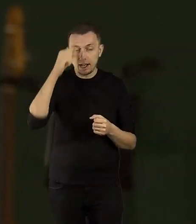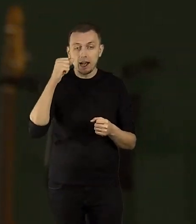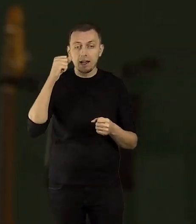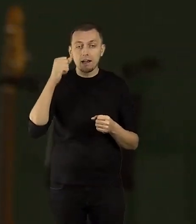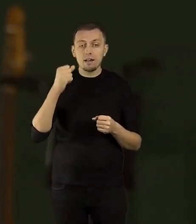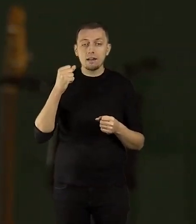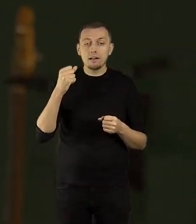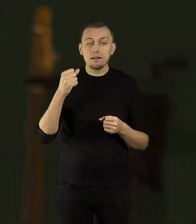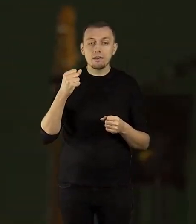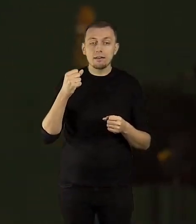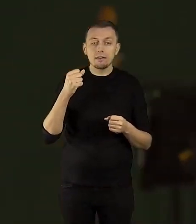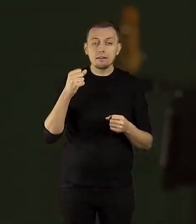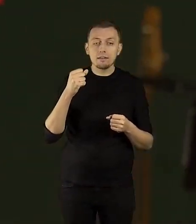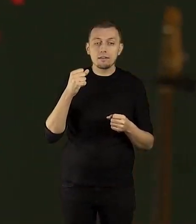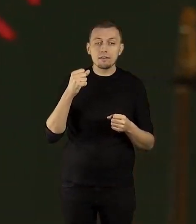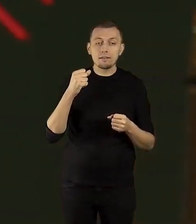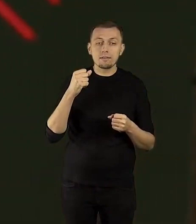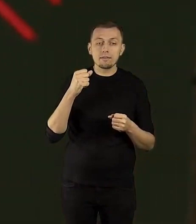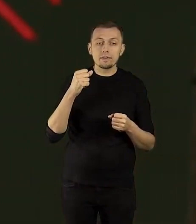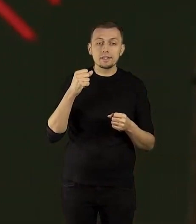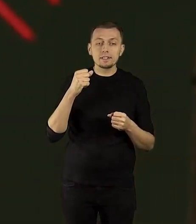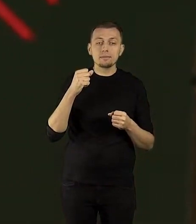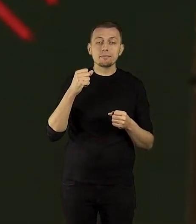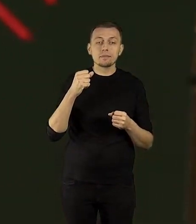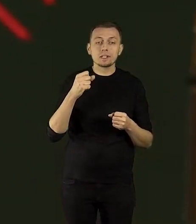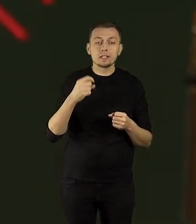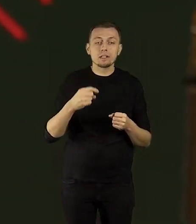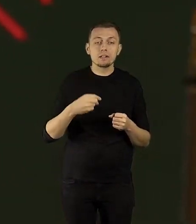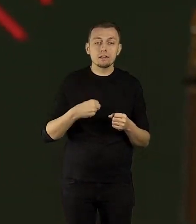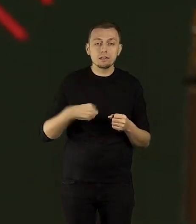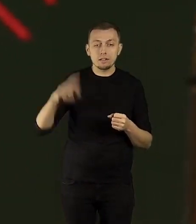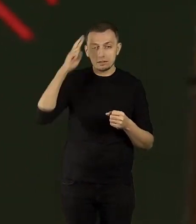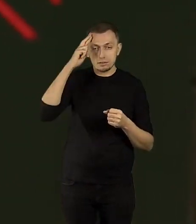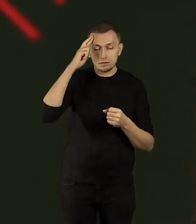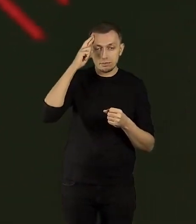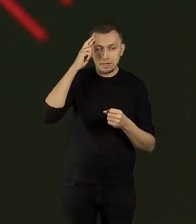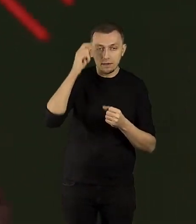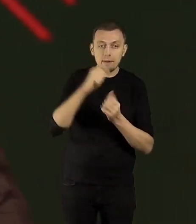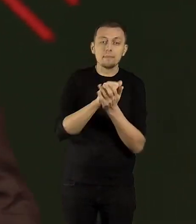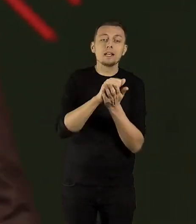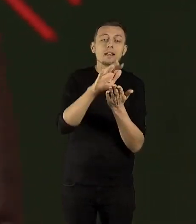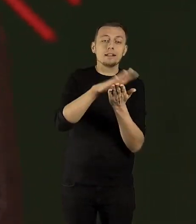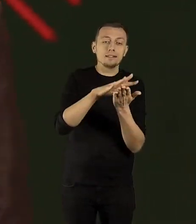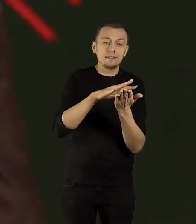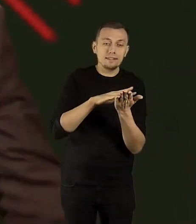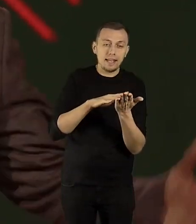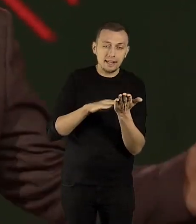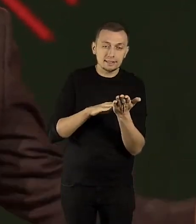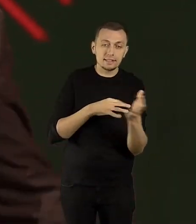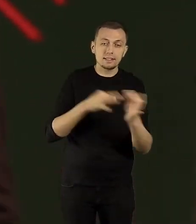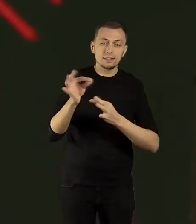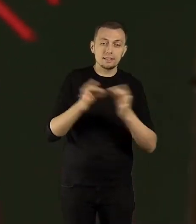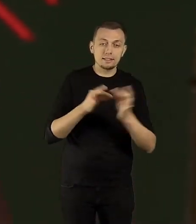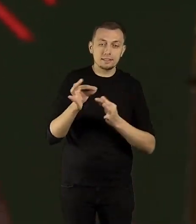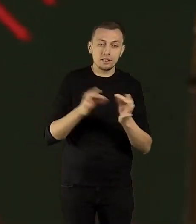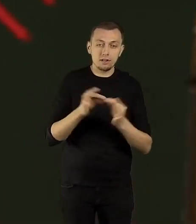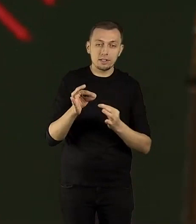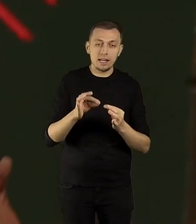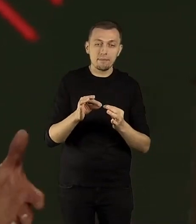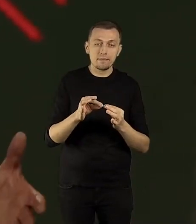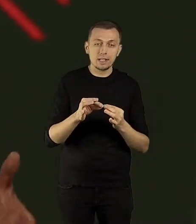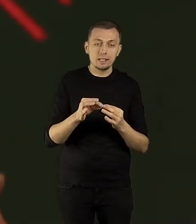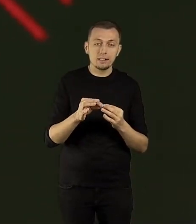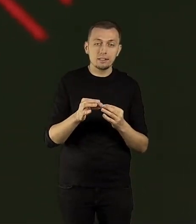z której nigdy Słowem Bożym się nie dzieliłem. Jest to dla mnie odkrycie, że jest tekst, no jest wiele takich tekstów,